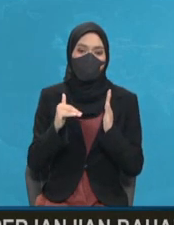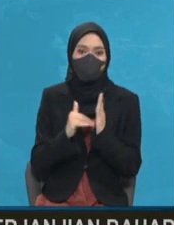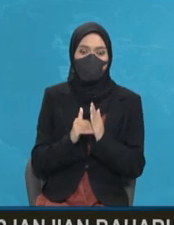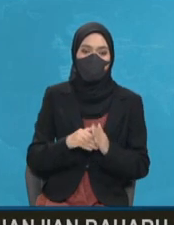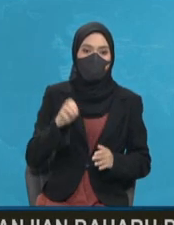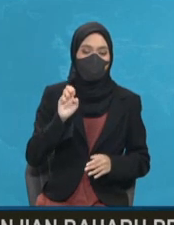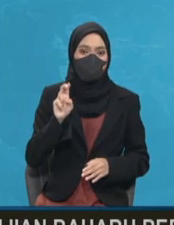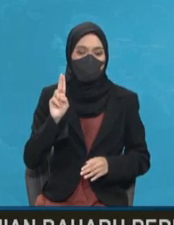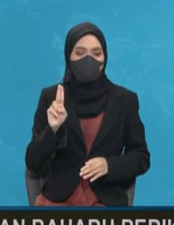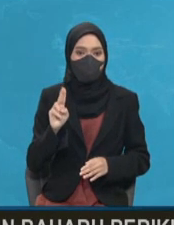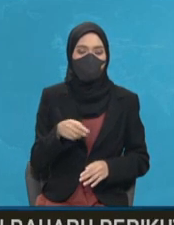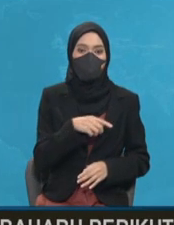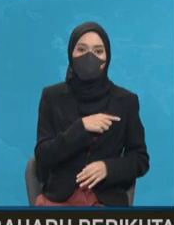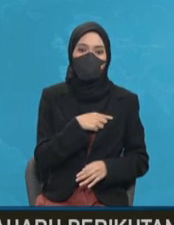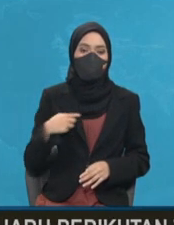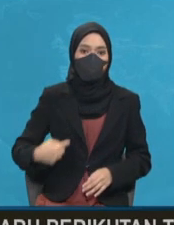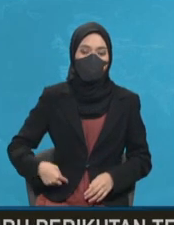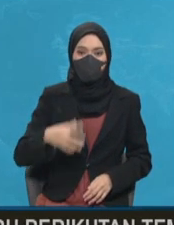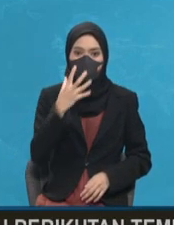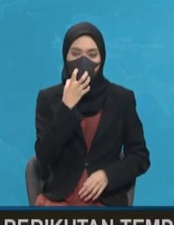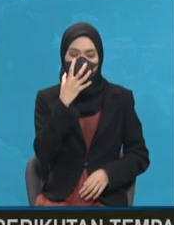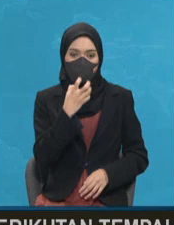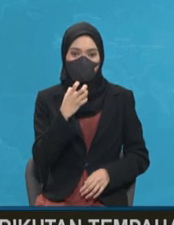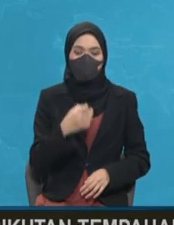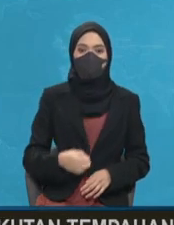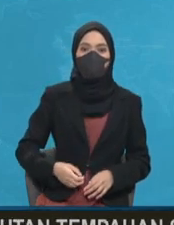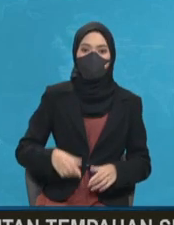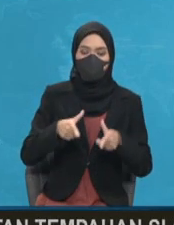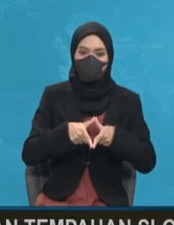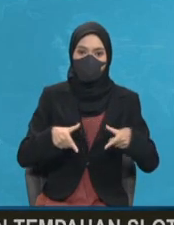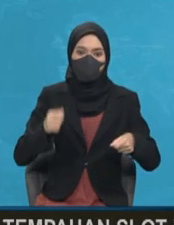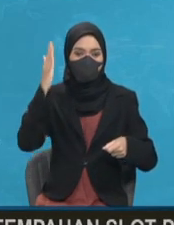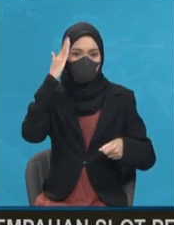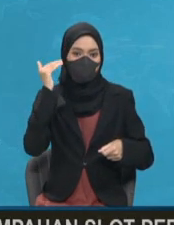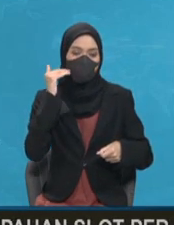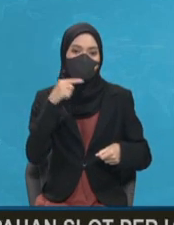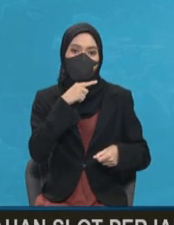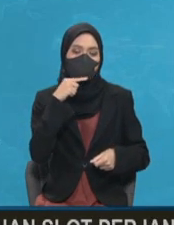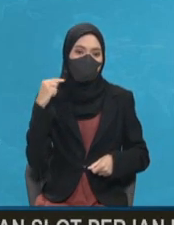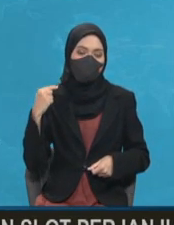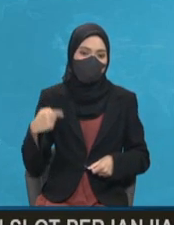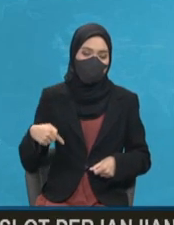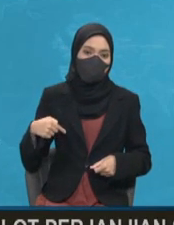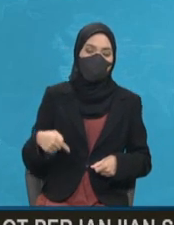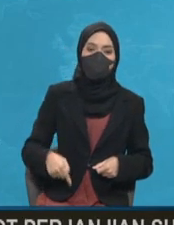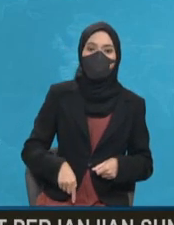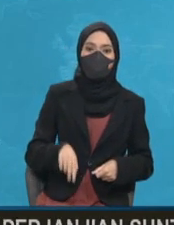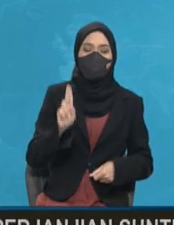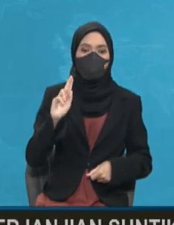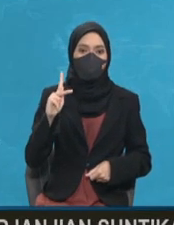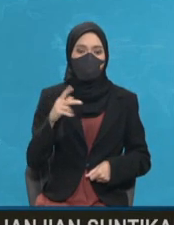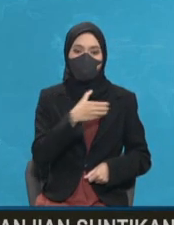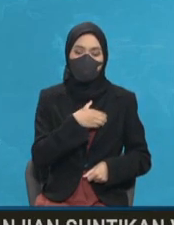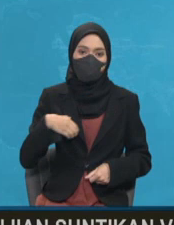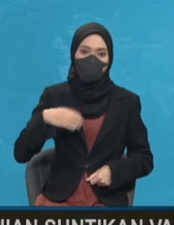Eropa iu Hongkong China India jepun Republik Korea Rusia Switzerland United Kingdom